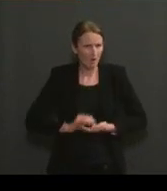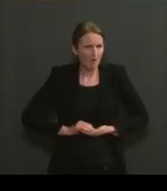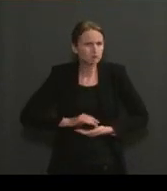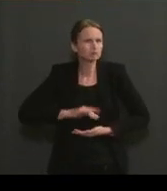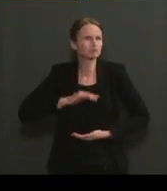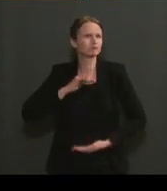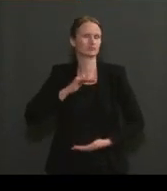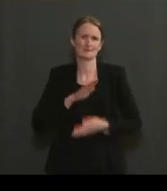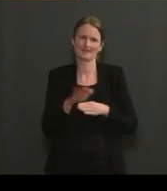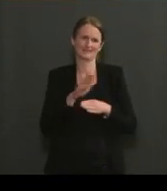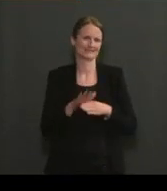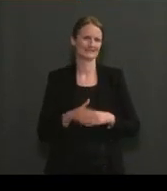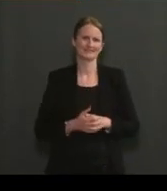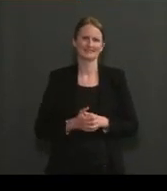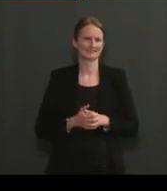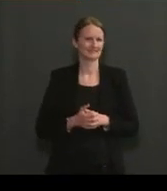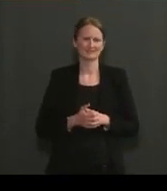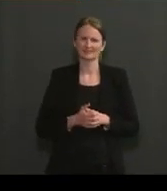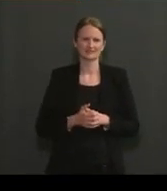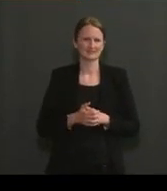il a une trop faible sensibilité.